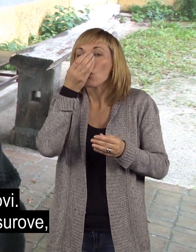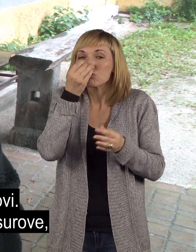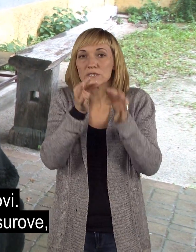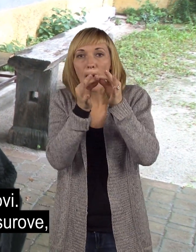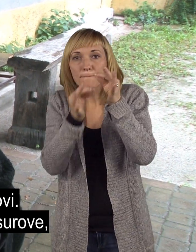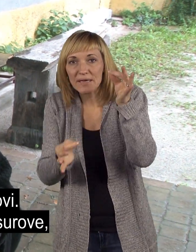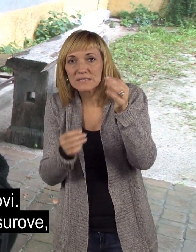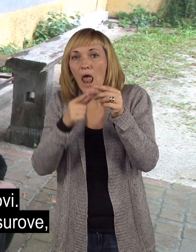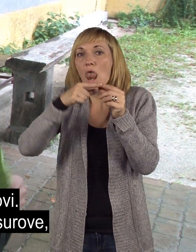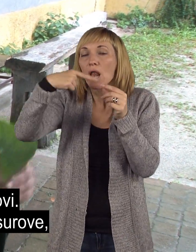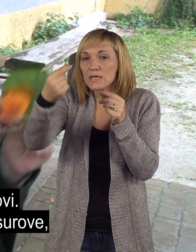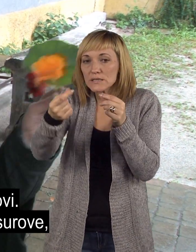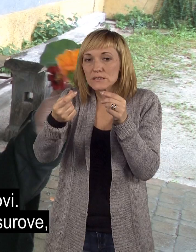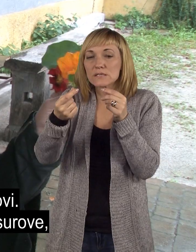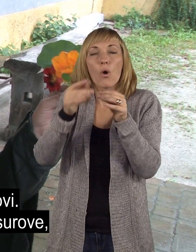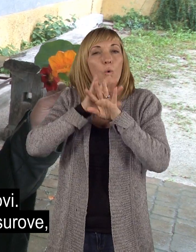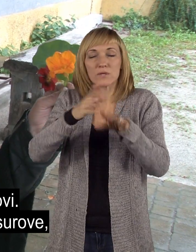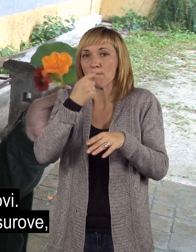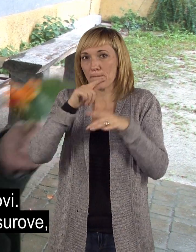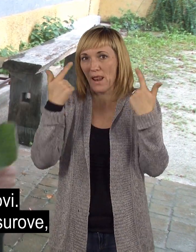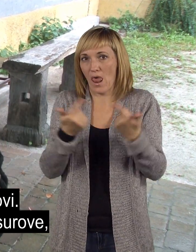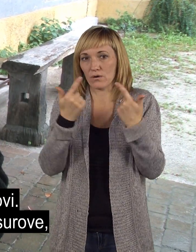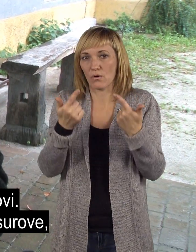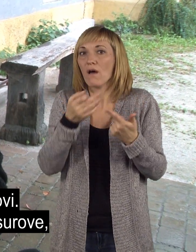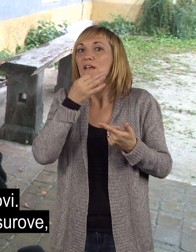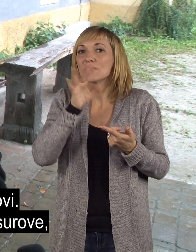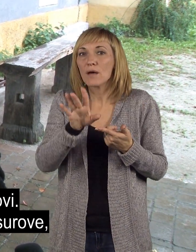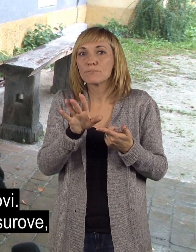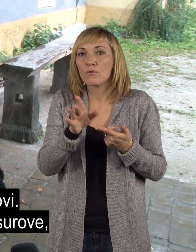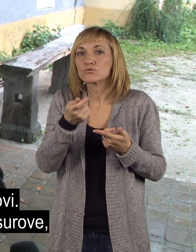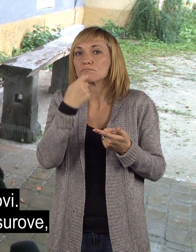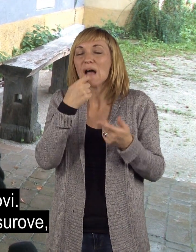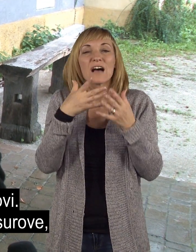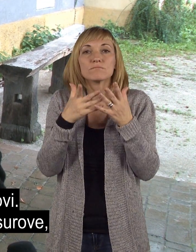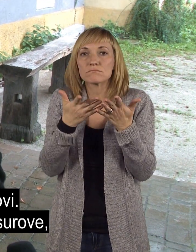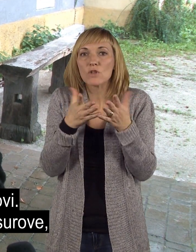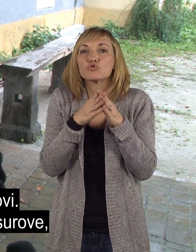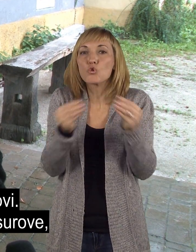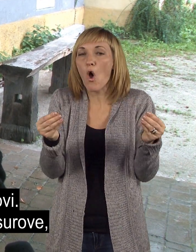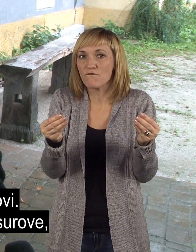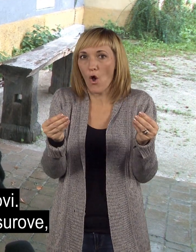in peclji, listi in cvetovi. Najbolje jih je uživati surove.